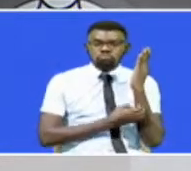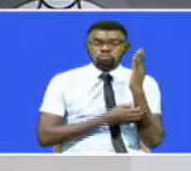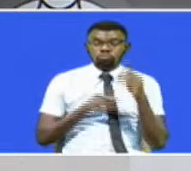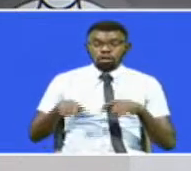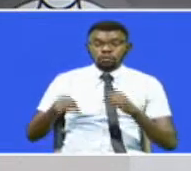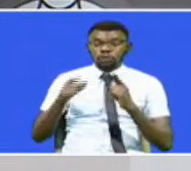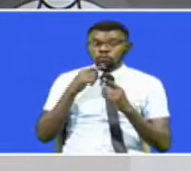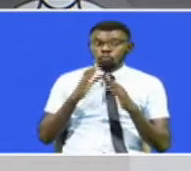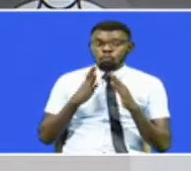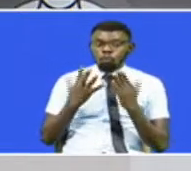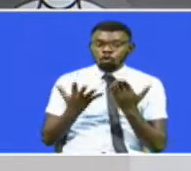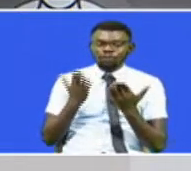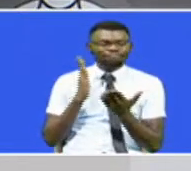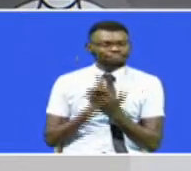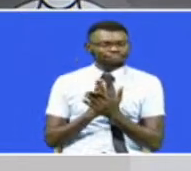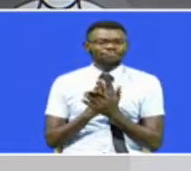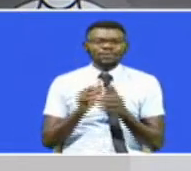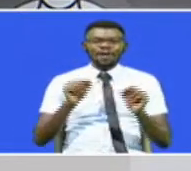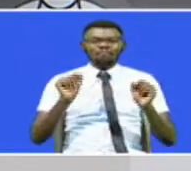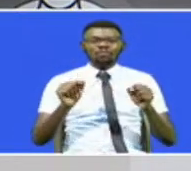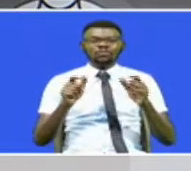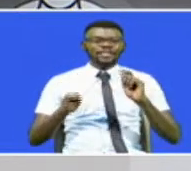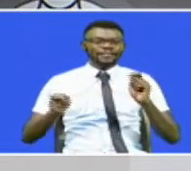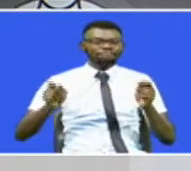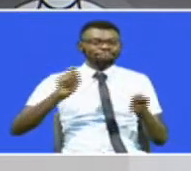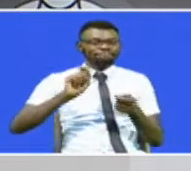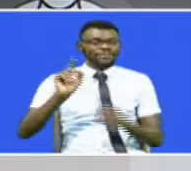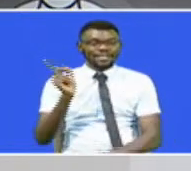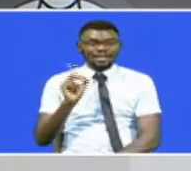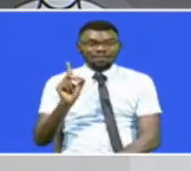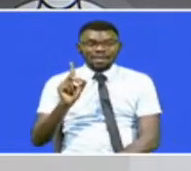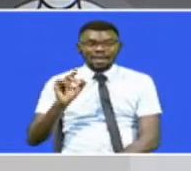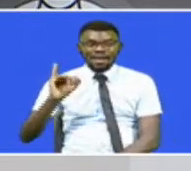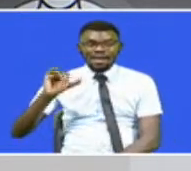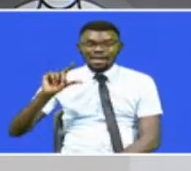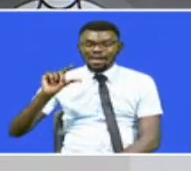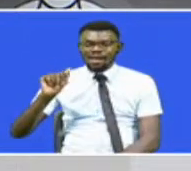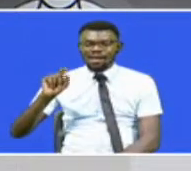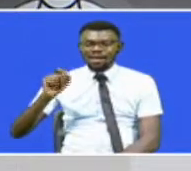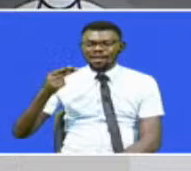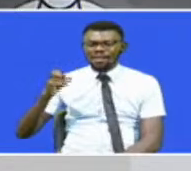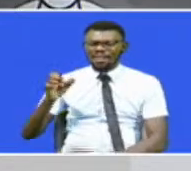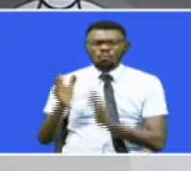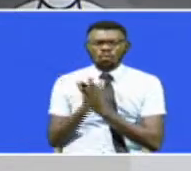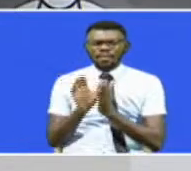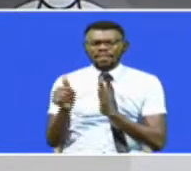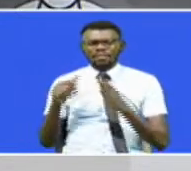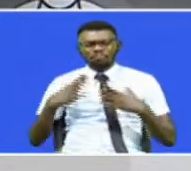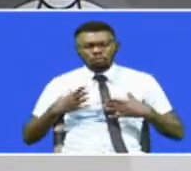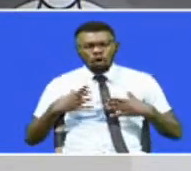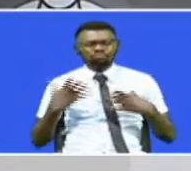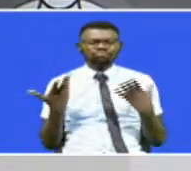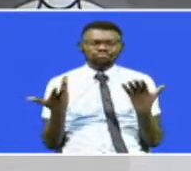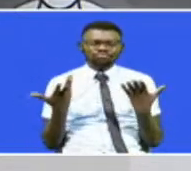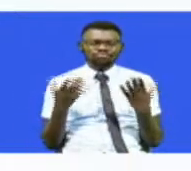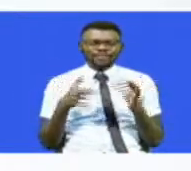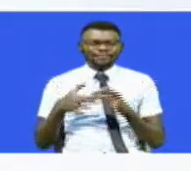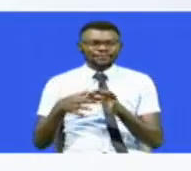ndiye anayehitajika kuleta mabadiliko Nairobi. Igathe aliandamana na wawaniaji wengine kwenye Azimio.